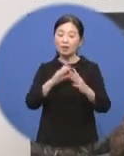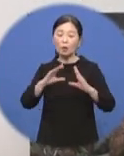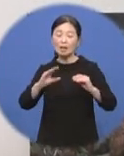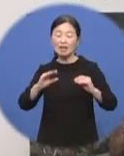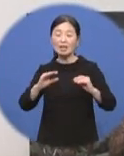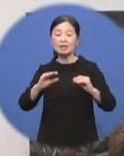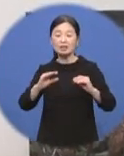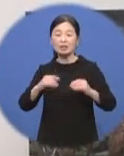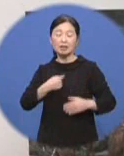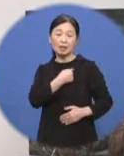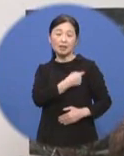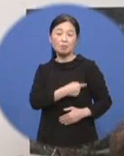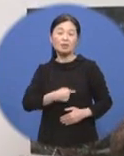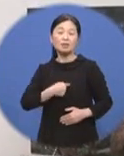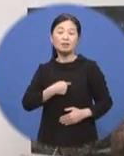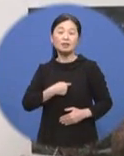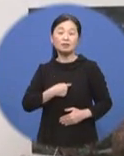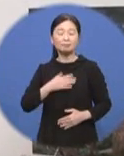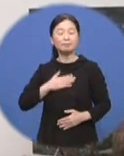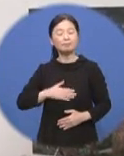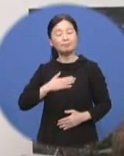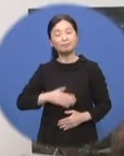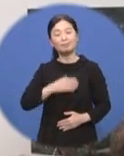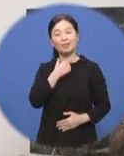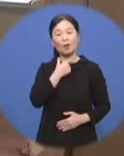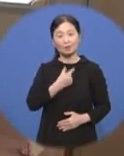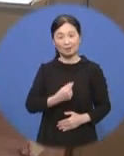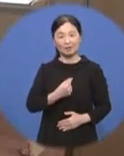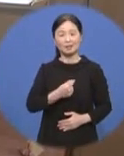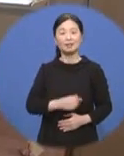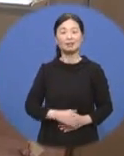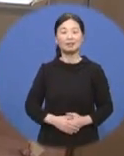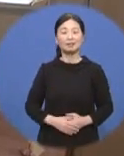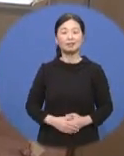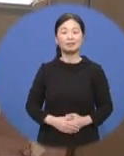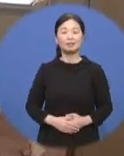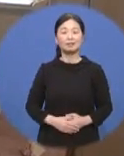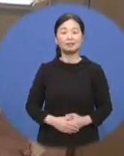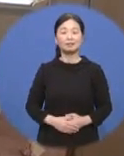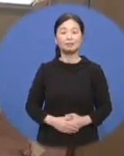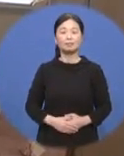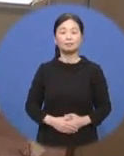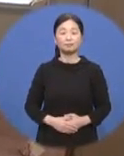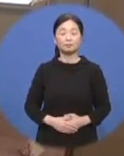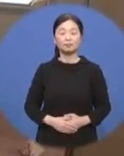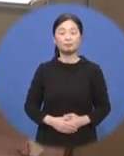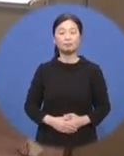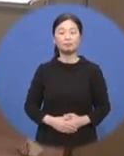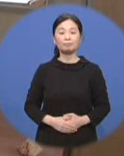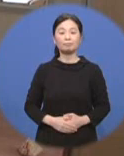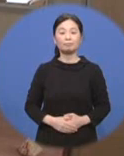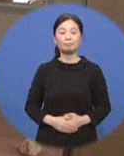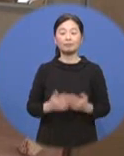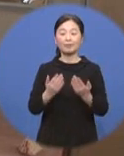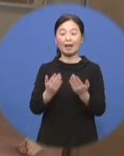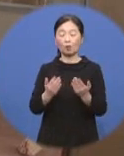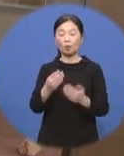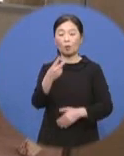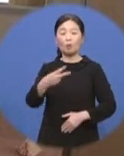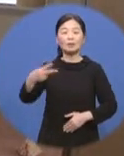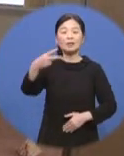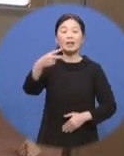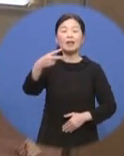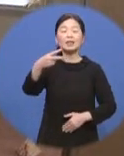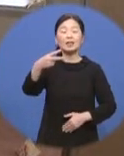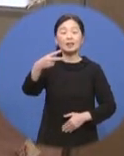になんか巡り合っていただけたらなって、はい、思います。 校舎2階にある鹿郷北小学校の